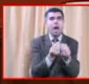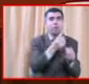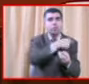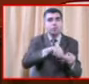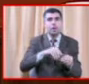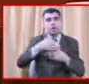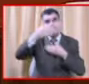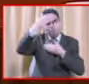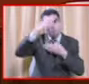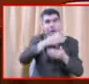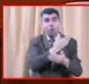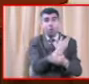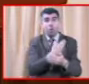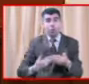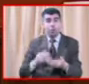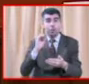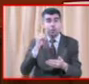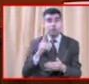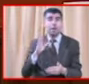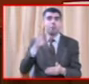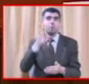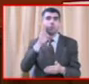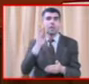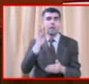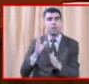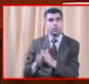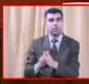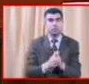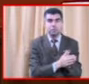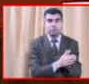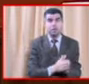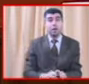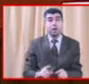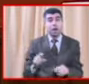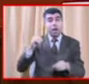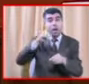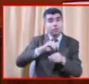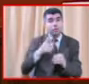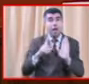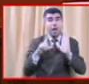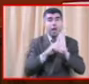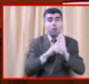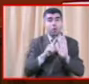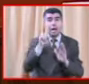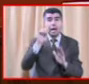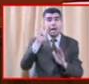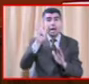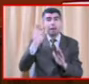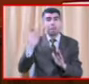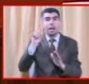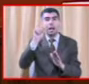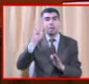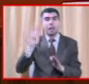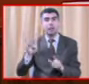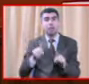المملكة المغربية وحكومة مملكة بلجيكا. مشروع قانون رقم 4014 يوافق بموجبه على الاتفاق